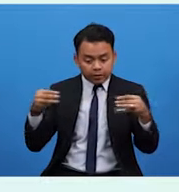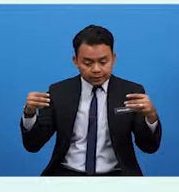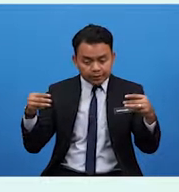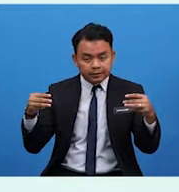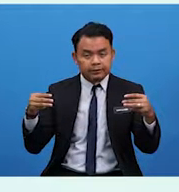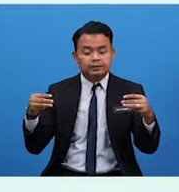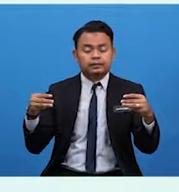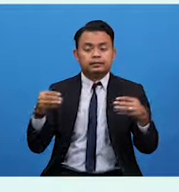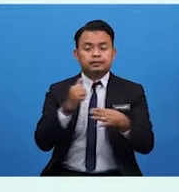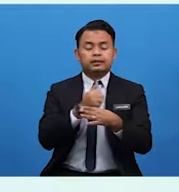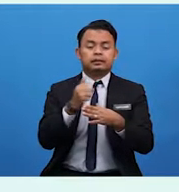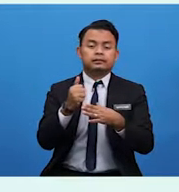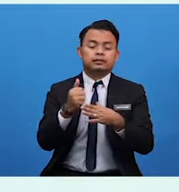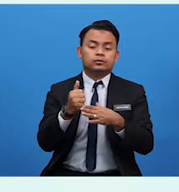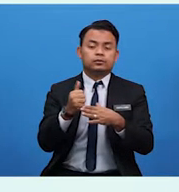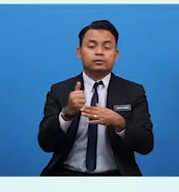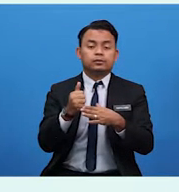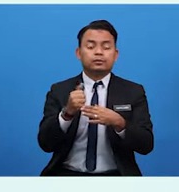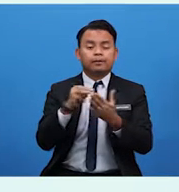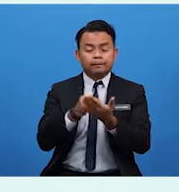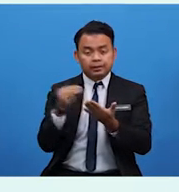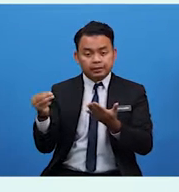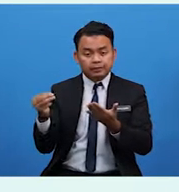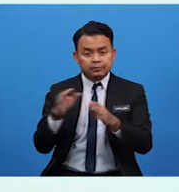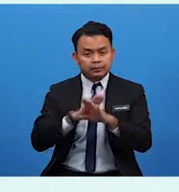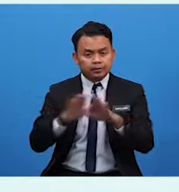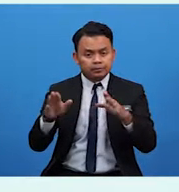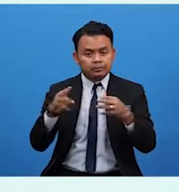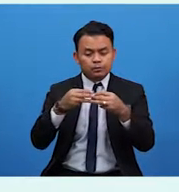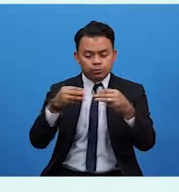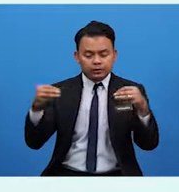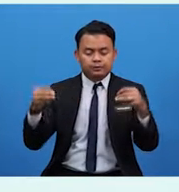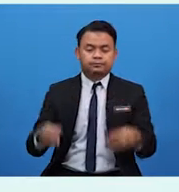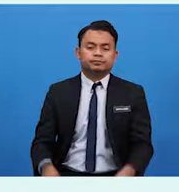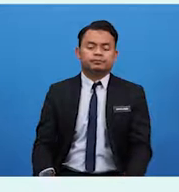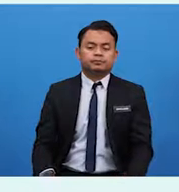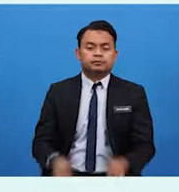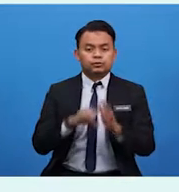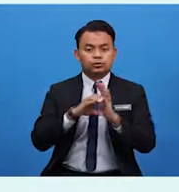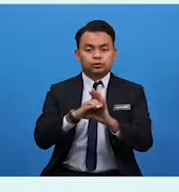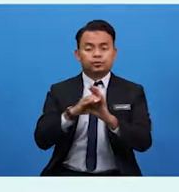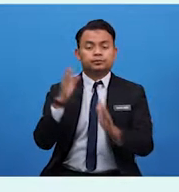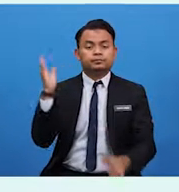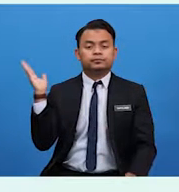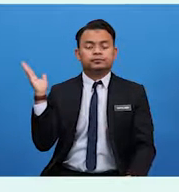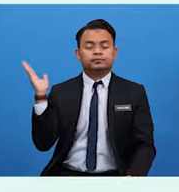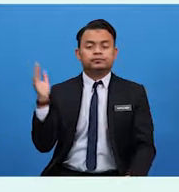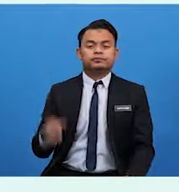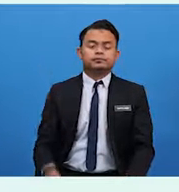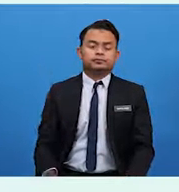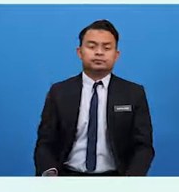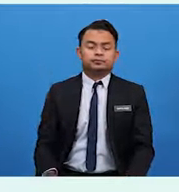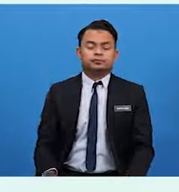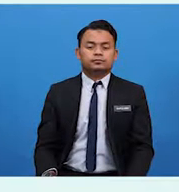Contohnya, penyedut hampa gas. Penyedut hampa gas merupakan beban. Sumber adalah